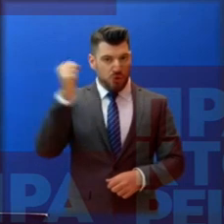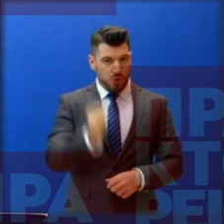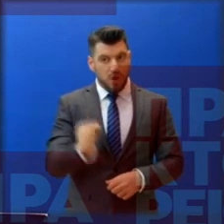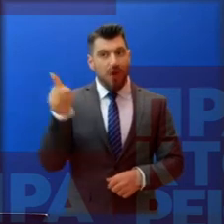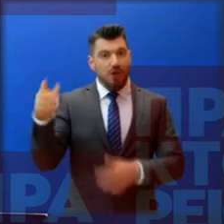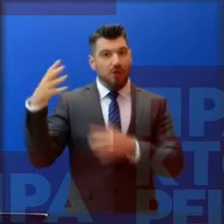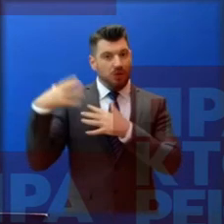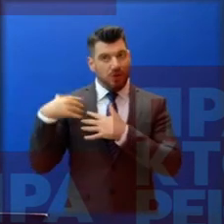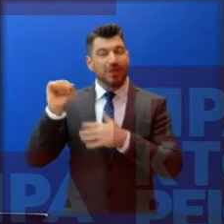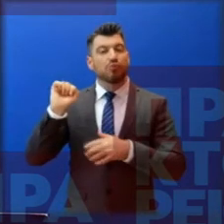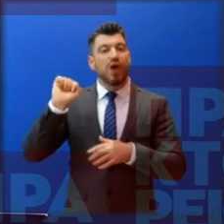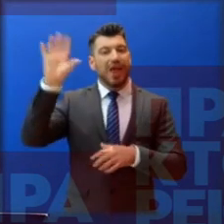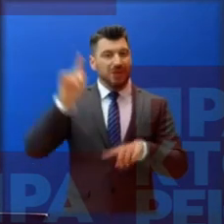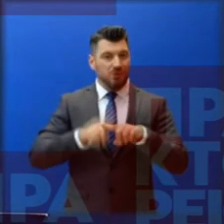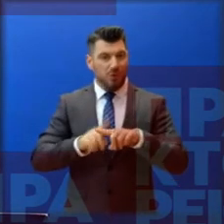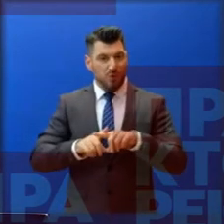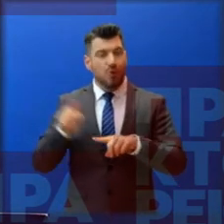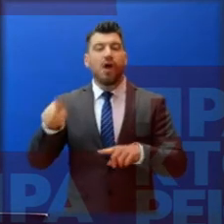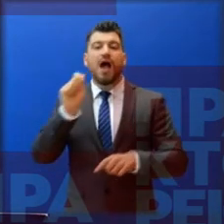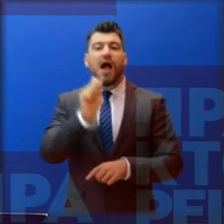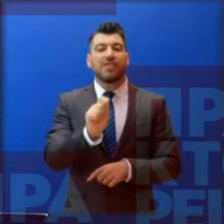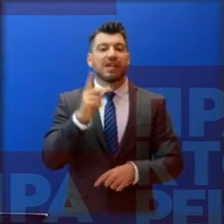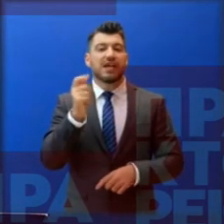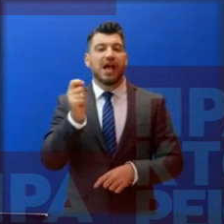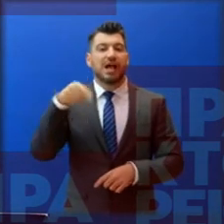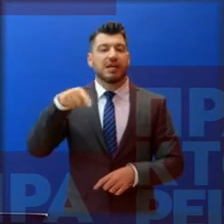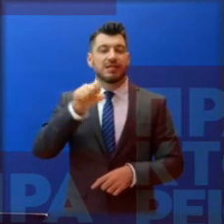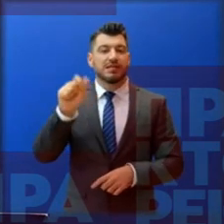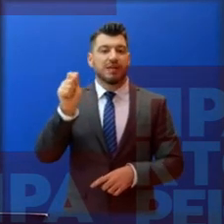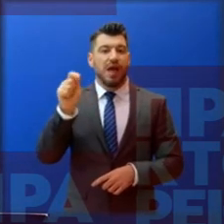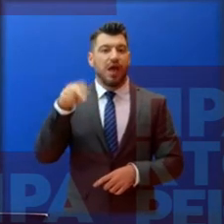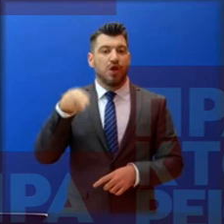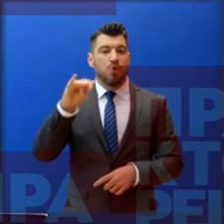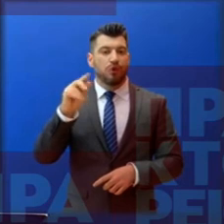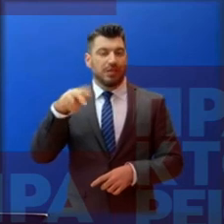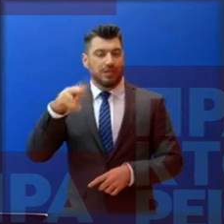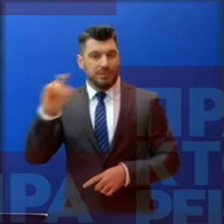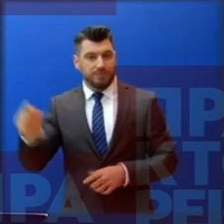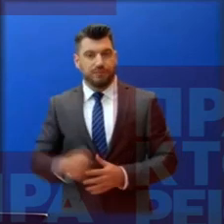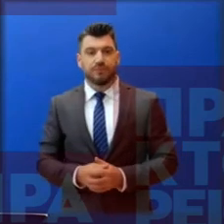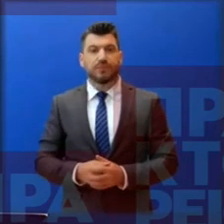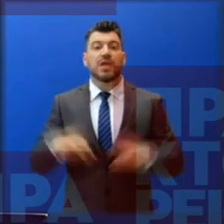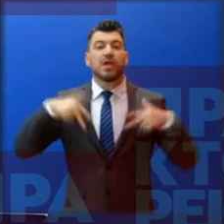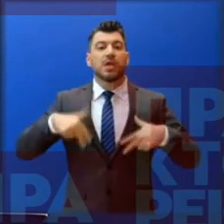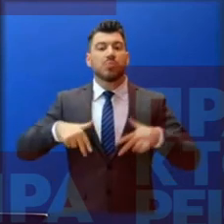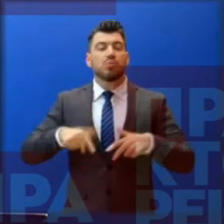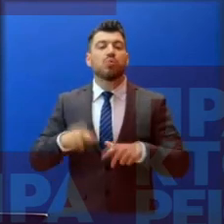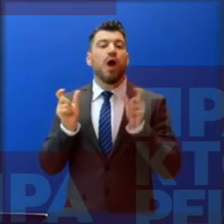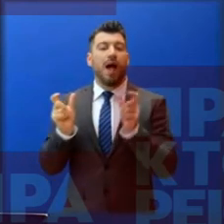τον απόδημο ελληνισμό, αναλαμβάνει ο Ανδρέας Κατσανιώτης. Τη θέση του Υφυπουργού Εθνικής